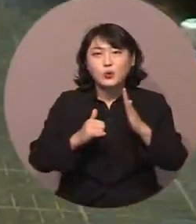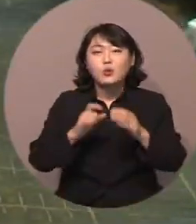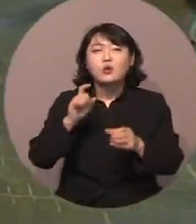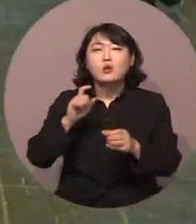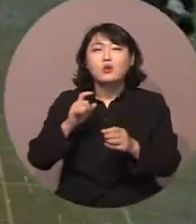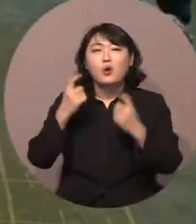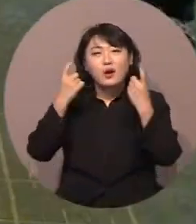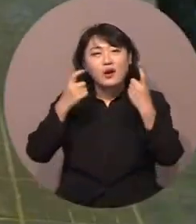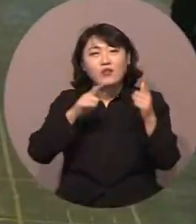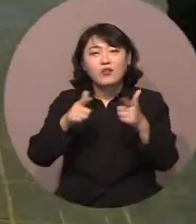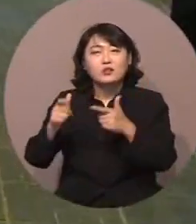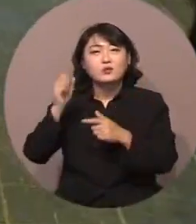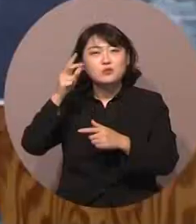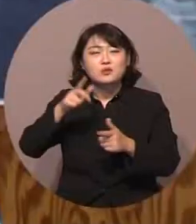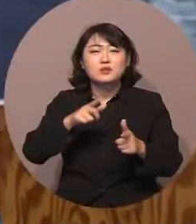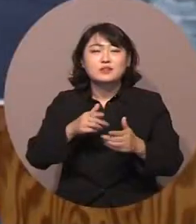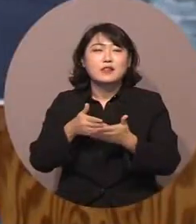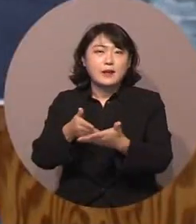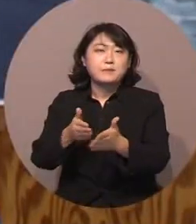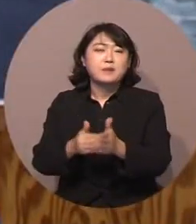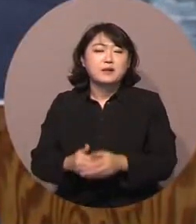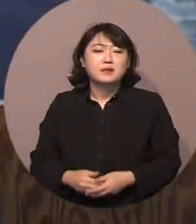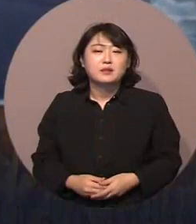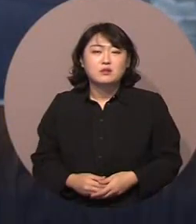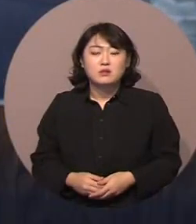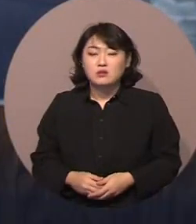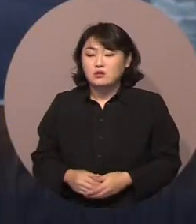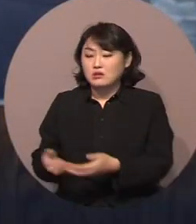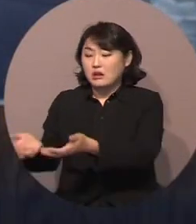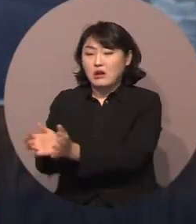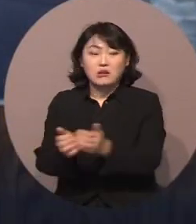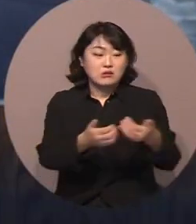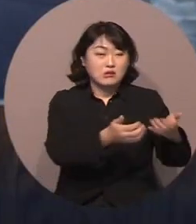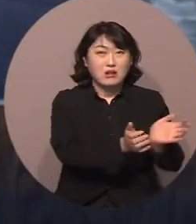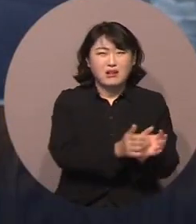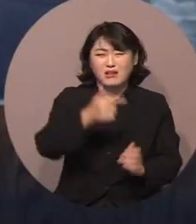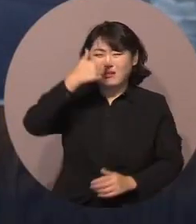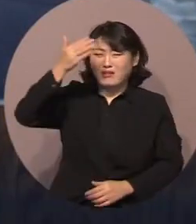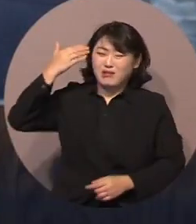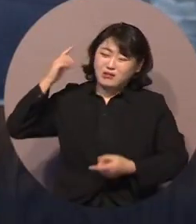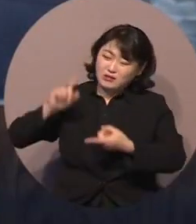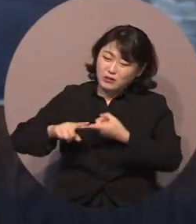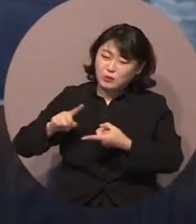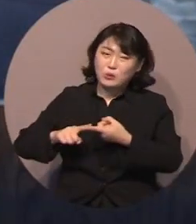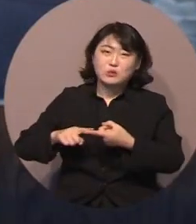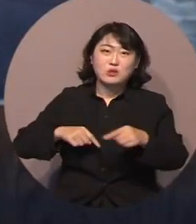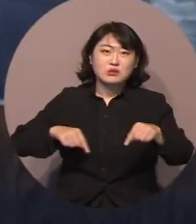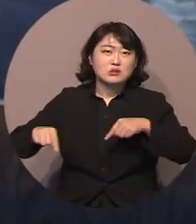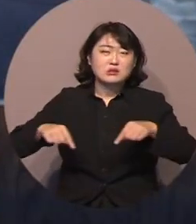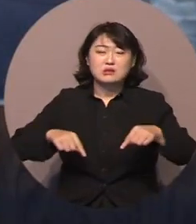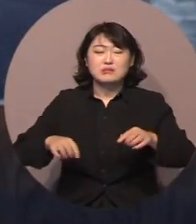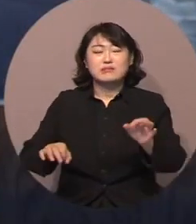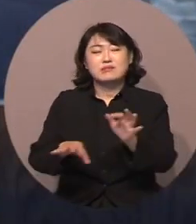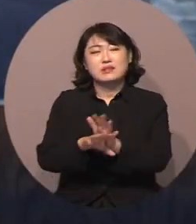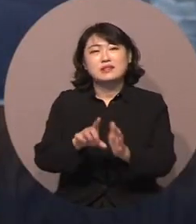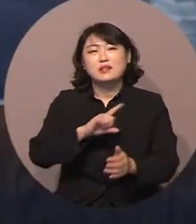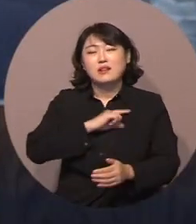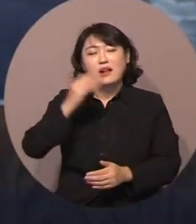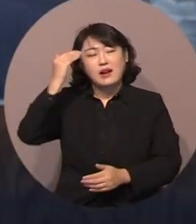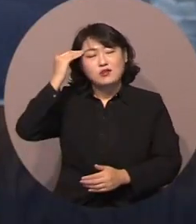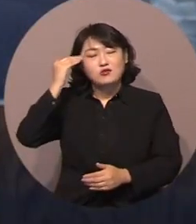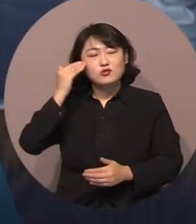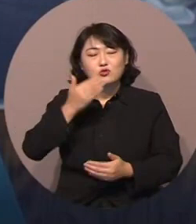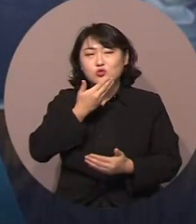등의 공약을 제시했습니다 두 고대 양당에 구태정치를 청산하는 것이 지금 현재 우리나라의 가장큰